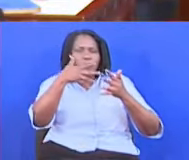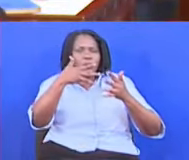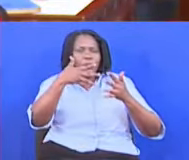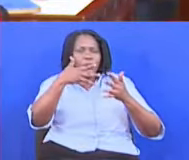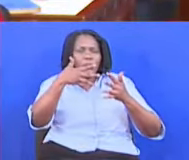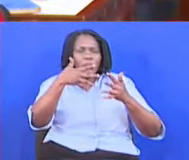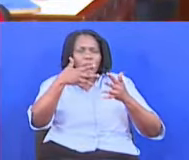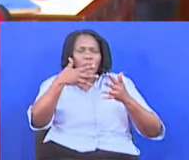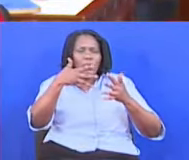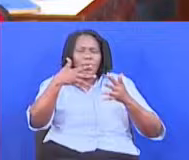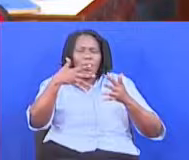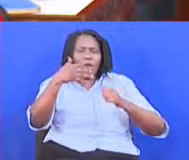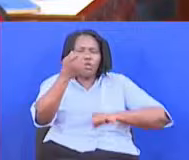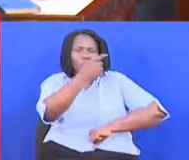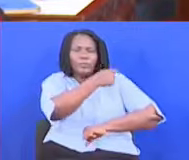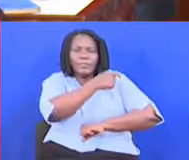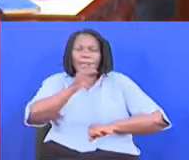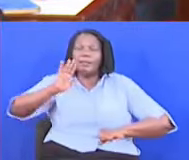Spika,